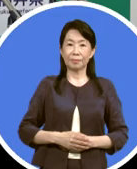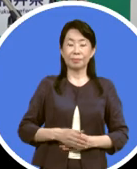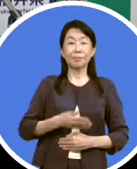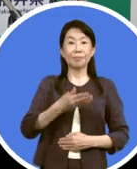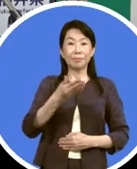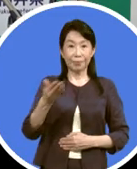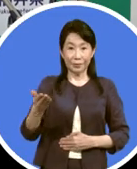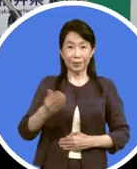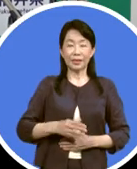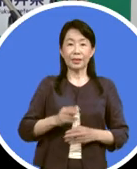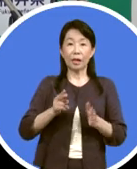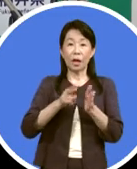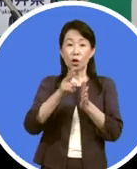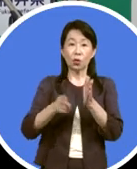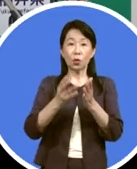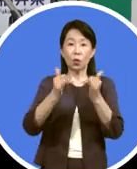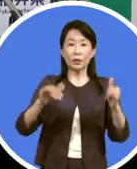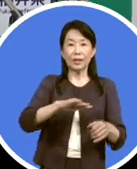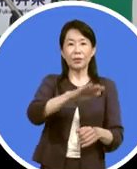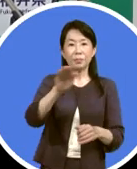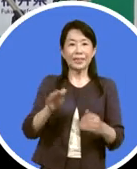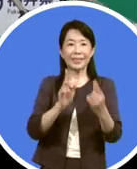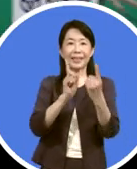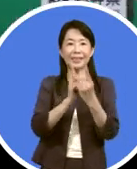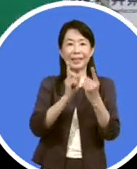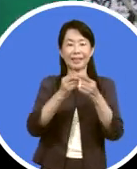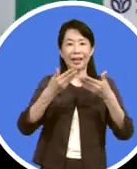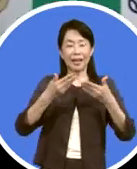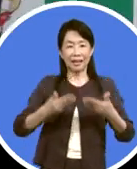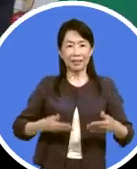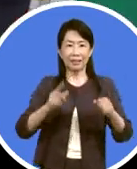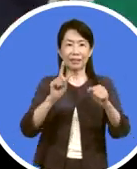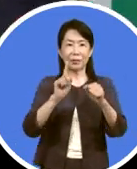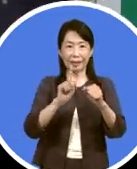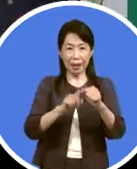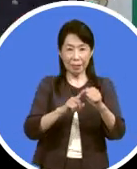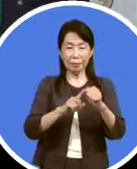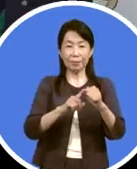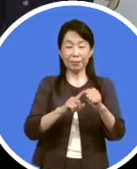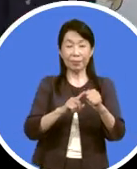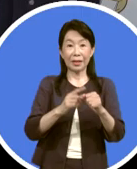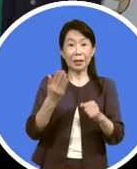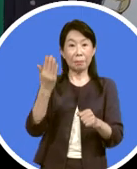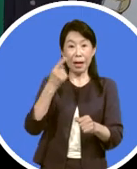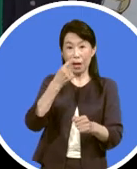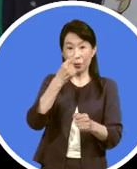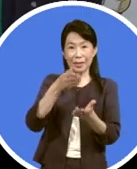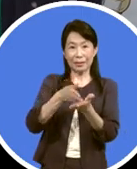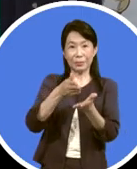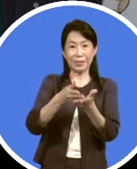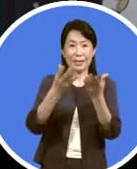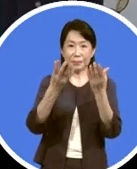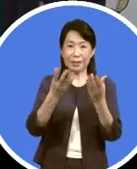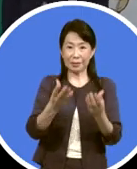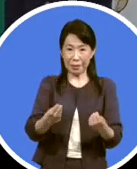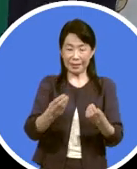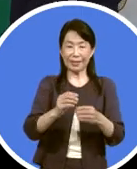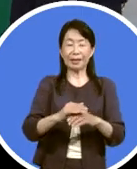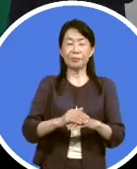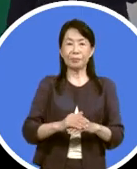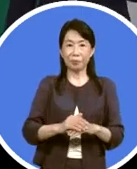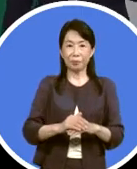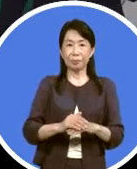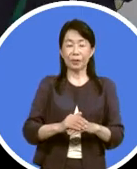それからアロ旅行者の皆さんに対してのですね安心の書くということでこれも以前お話しをさせていただきましたけれど